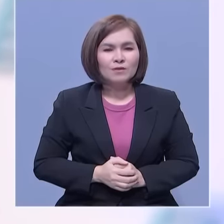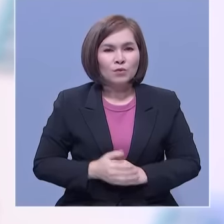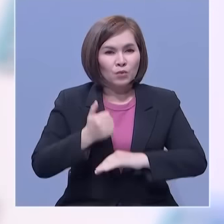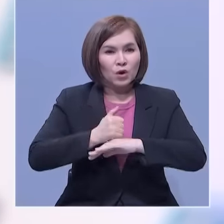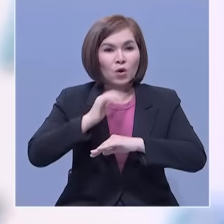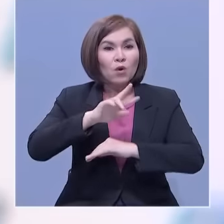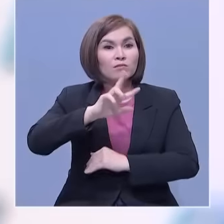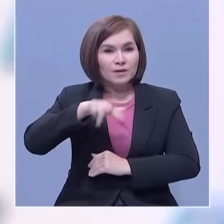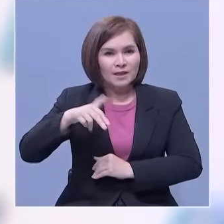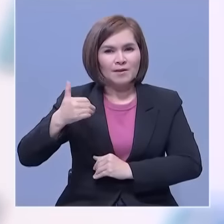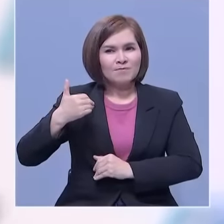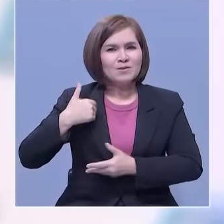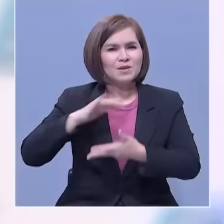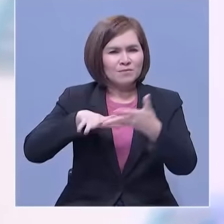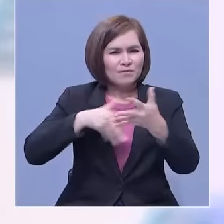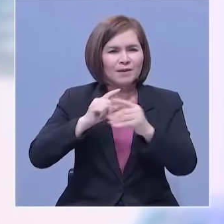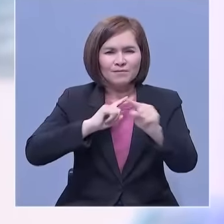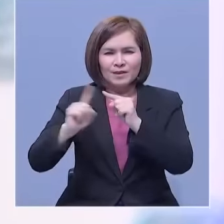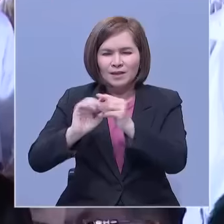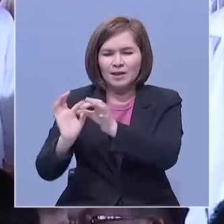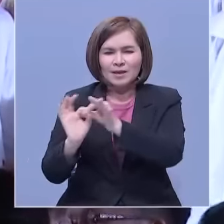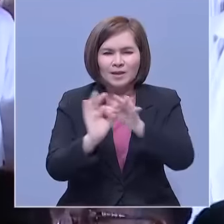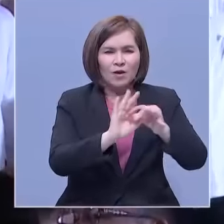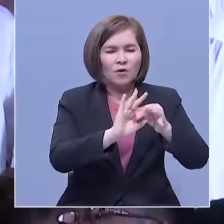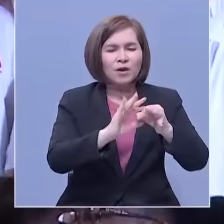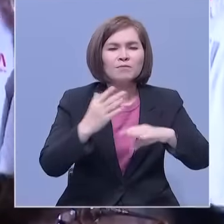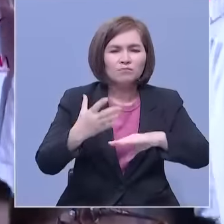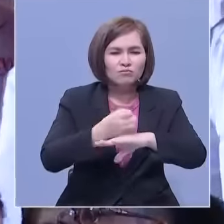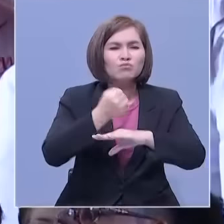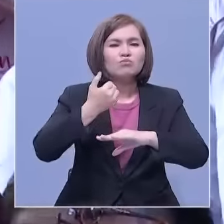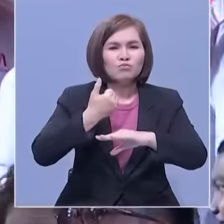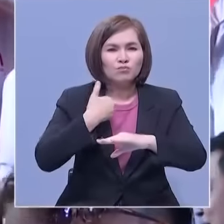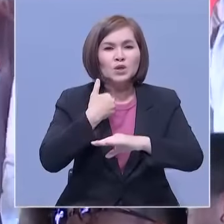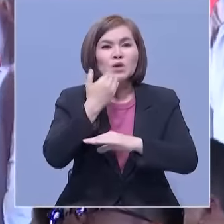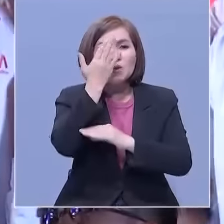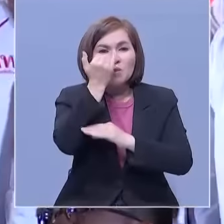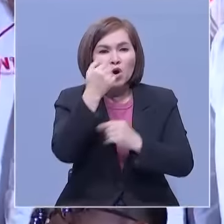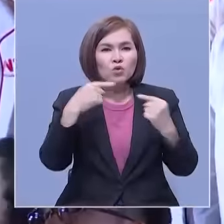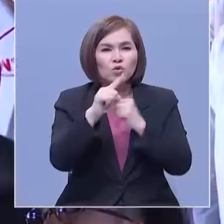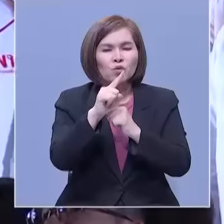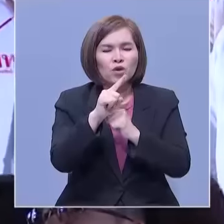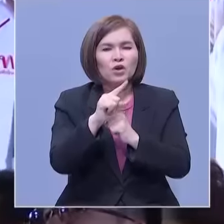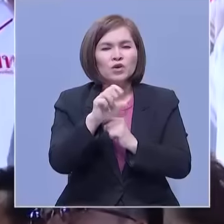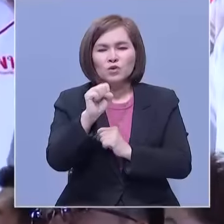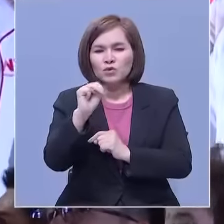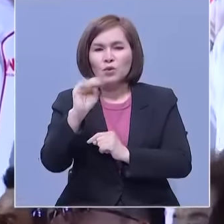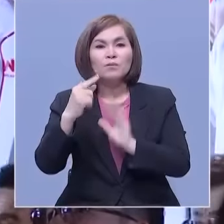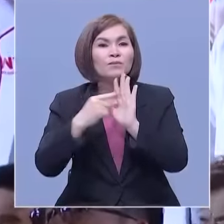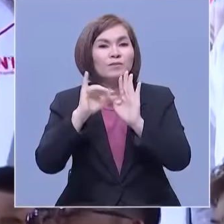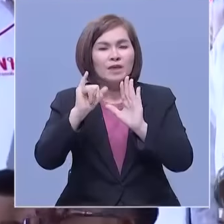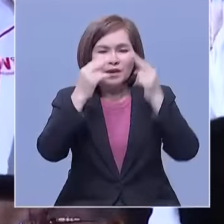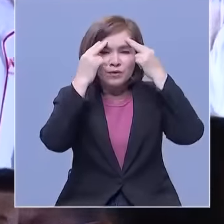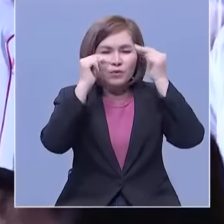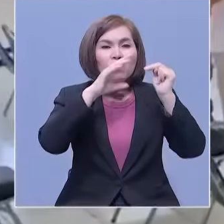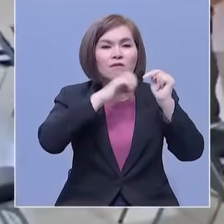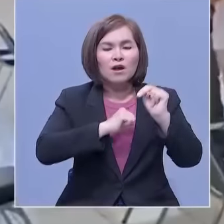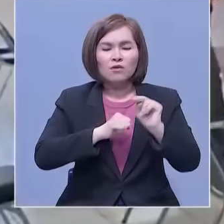ก็มีไพ่ใบอื่นๆที่โยนเข้าเกมการเมืองโดยเฉพาะการสมัครสวของคุณสมชายวงษ์สวัสดิ์อดีตนายก